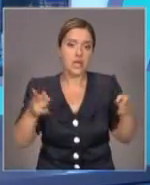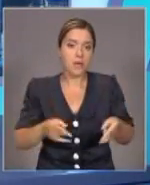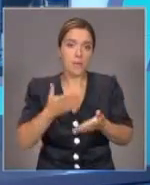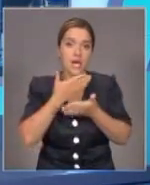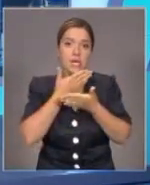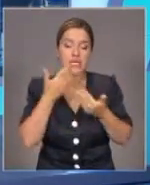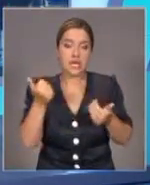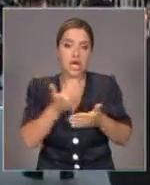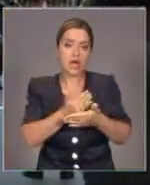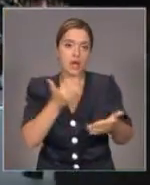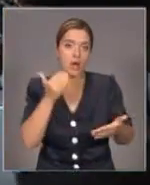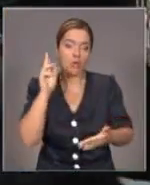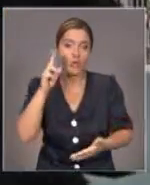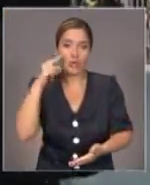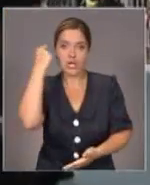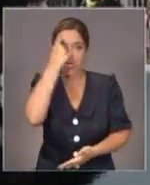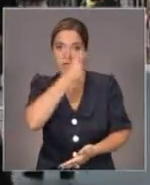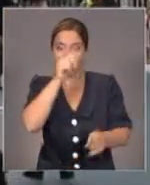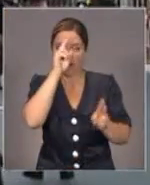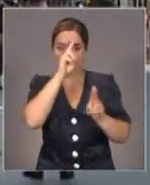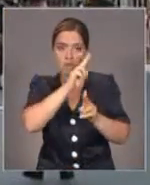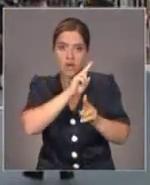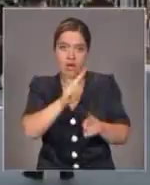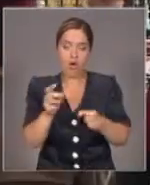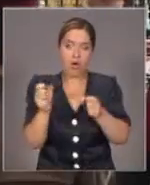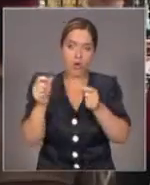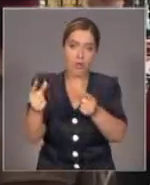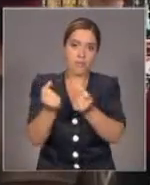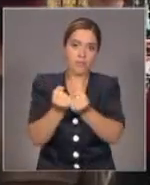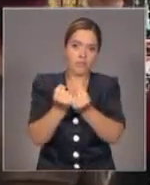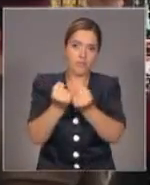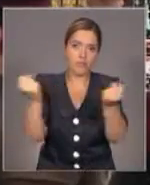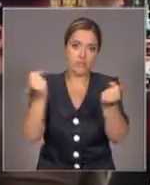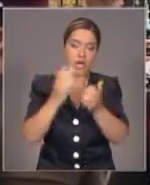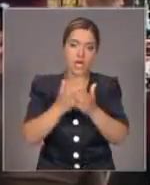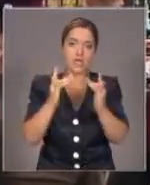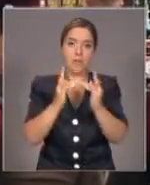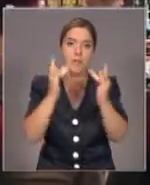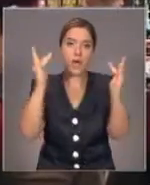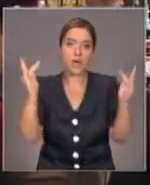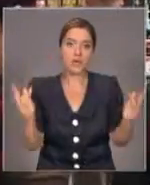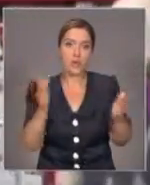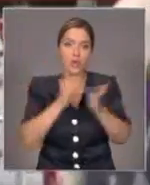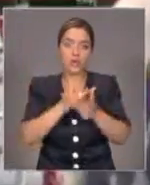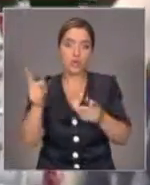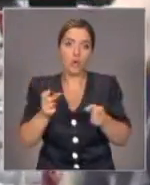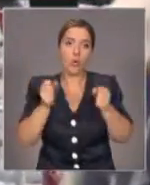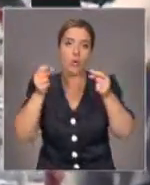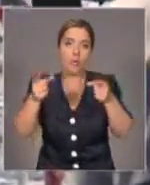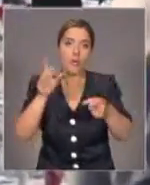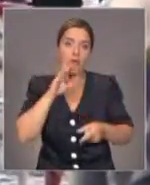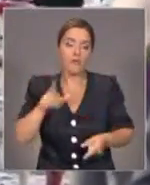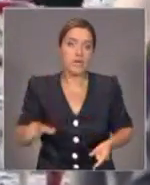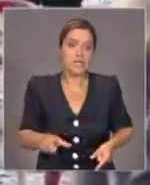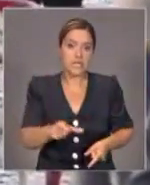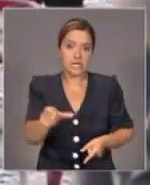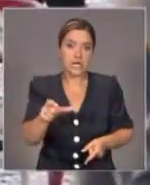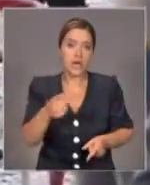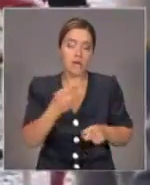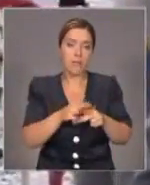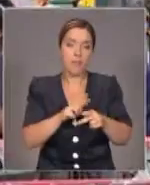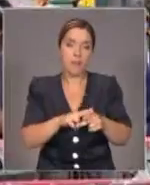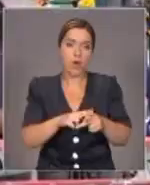нет. Ранее неизвестно бросил взрывное устройство в толпу людей и на мосту. Однако она упала в реку, что значительно снизило взрывной